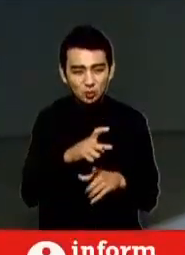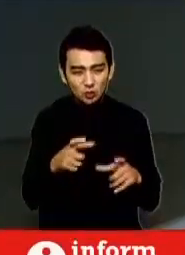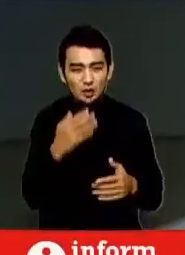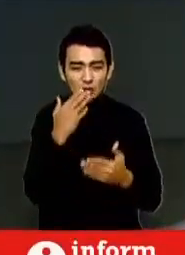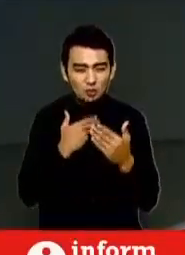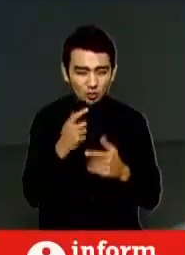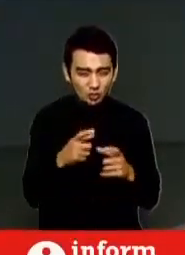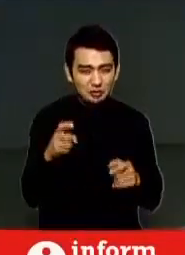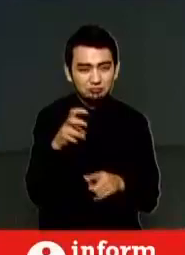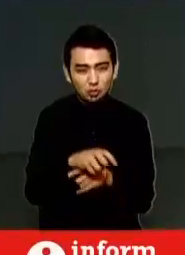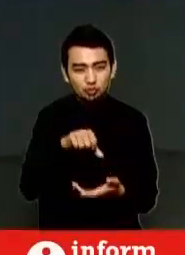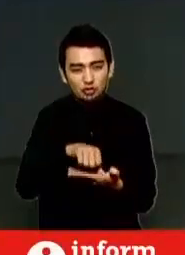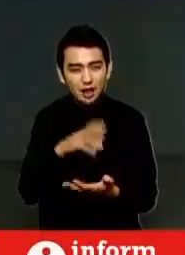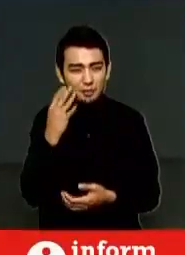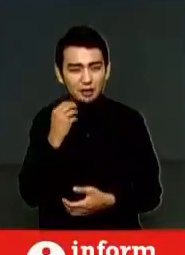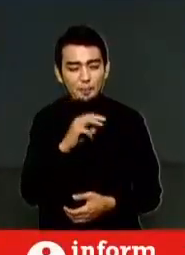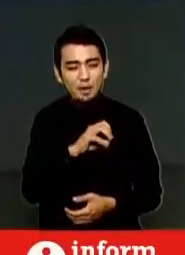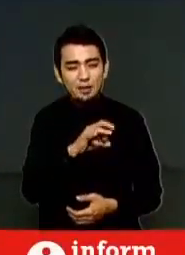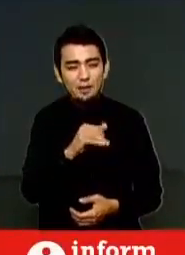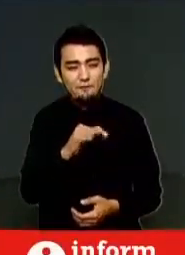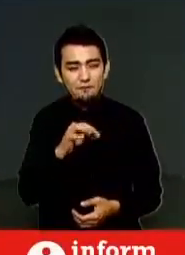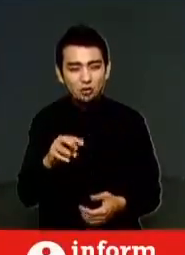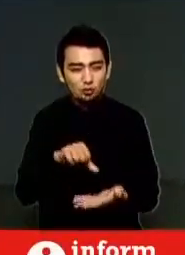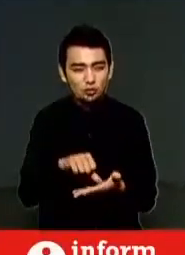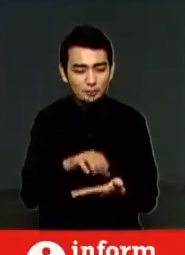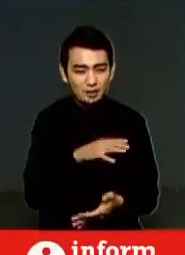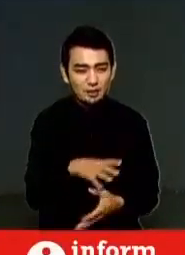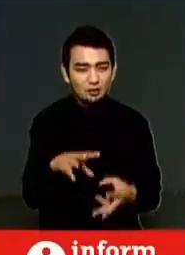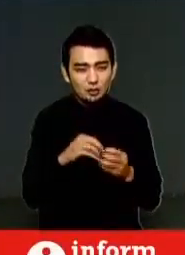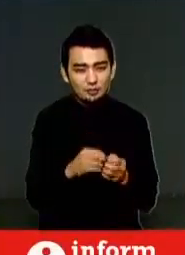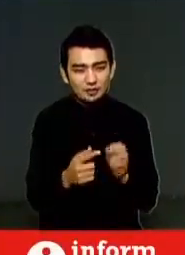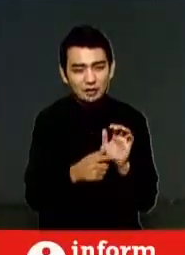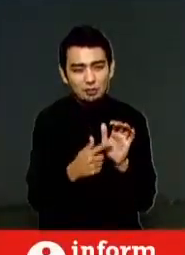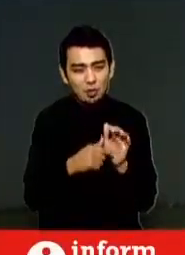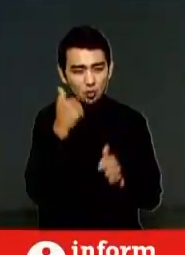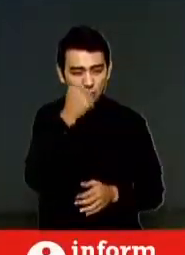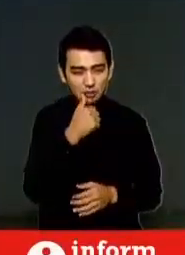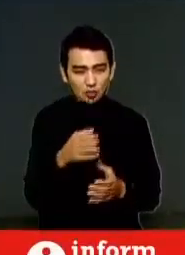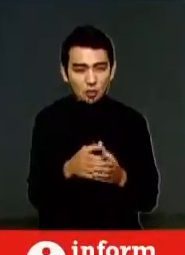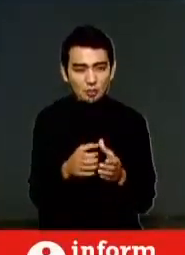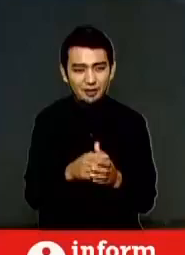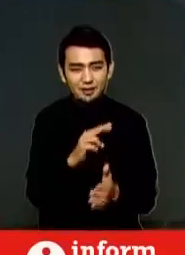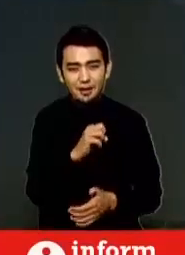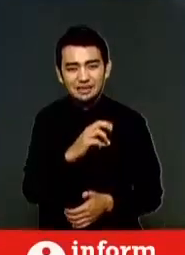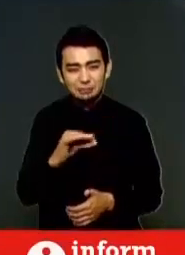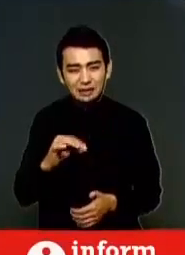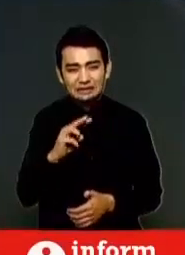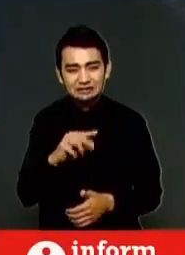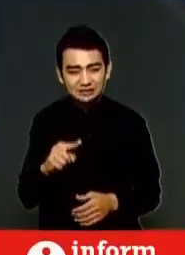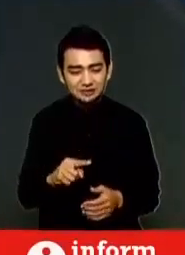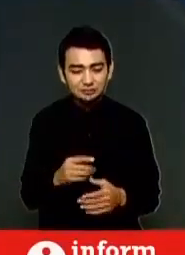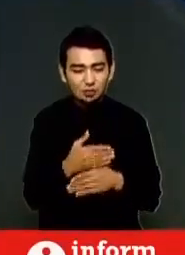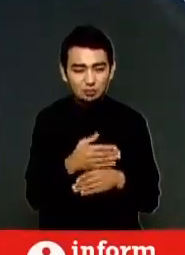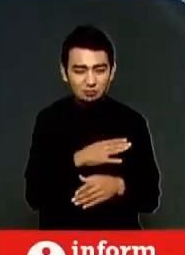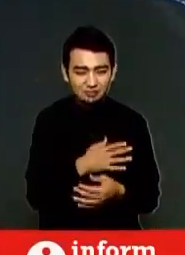приняли участие в Алматы-марафоне, титульным спонсором которого уже 7-й год является компания «Каспий КЗ». Дамир Анитов